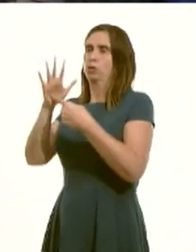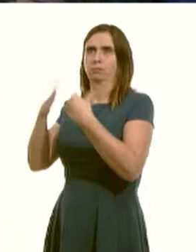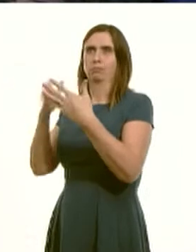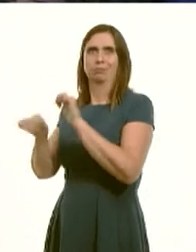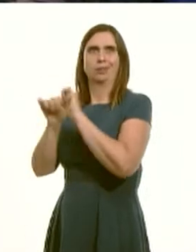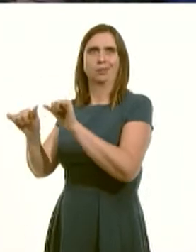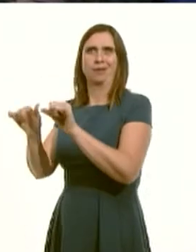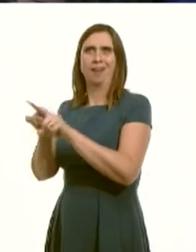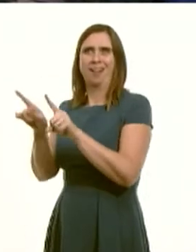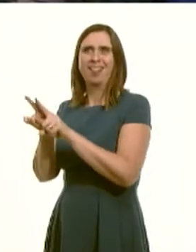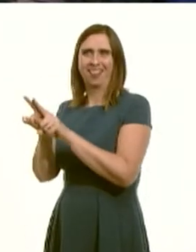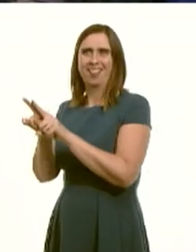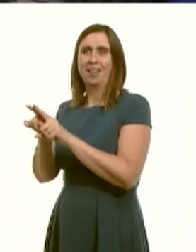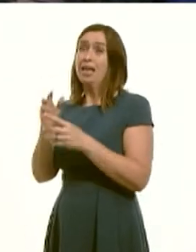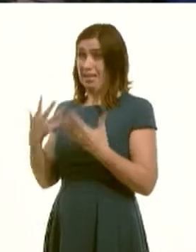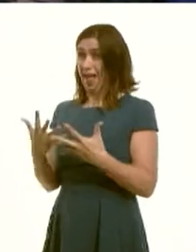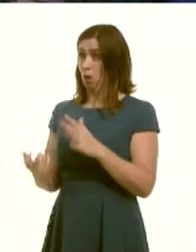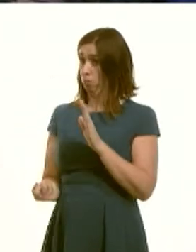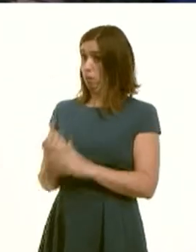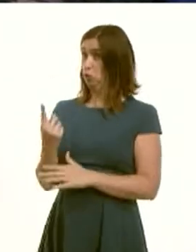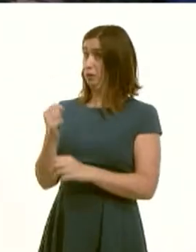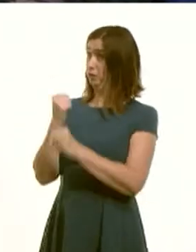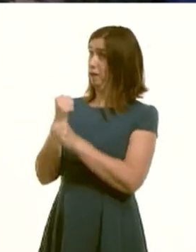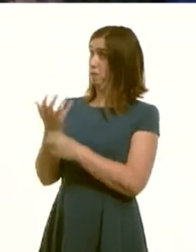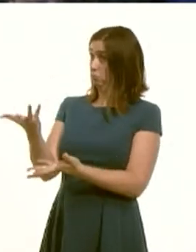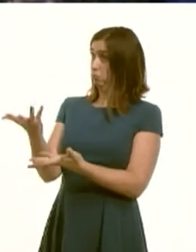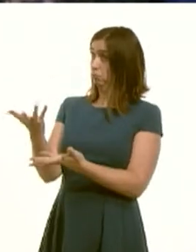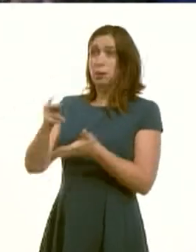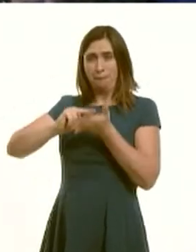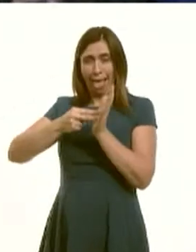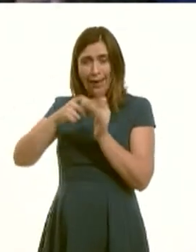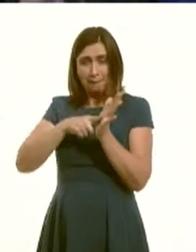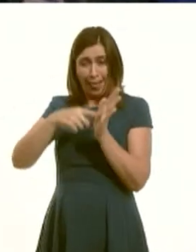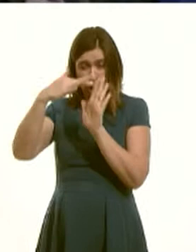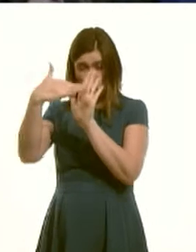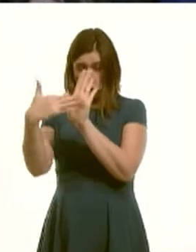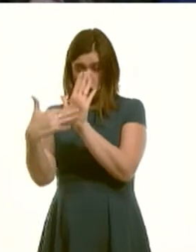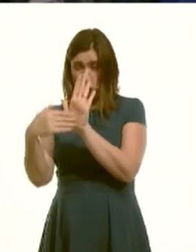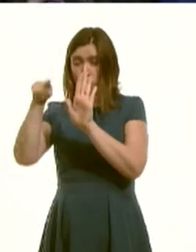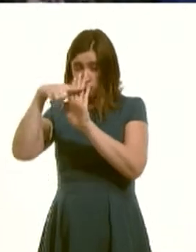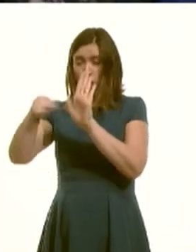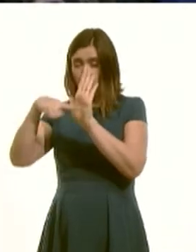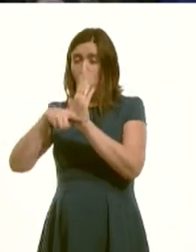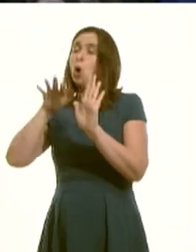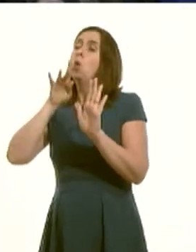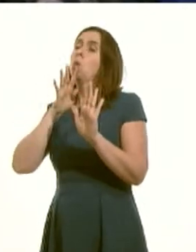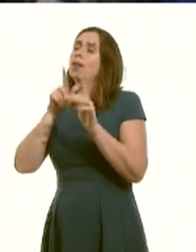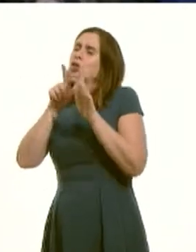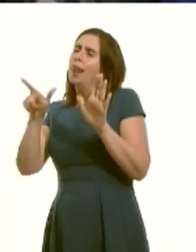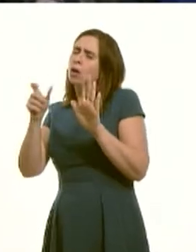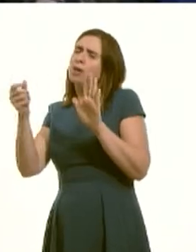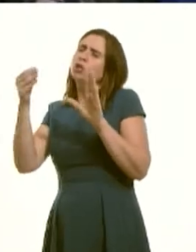oedd i fewn i'r drefn bresennol. Allwch chi ddim edrych arna i a dweud, dwi'n siŵr eich bod chi'n hapus gyda sefyllfa y Gymraeg o fewn y drefn gynllunio fel y